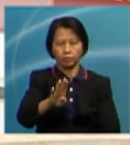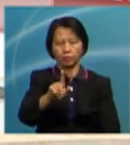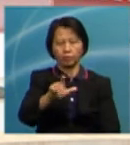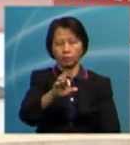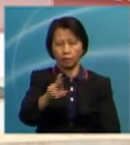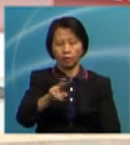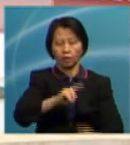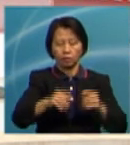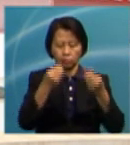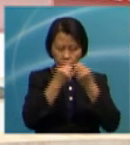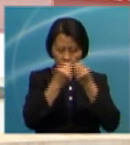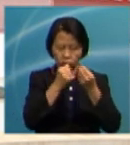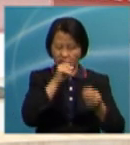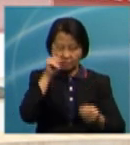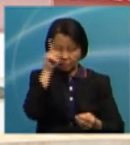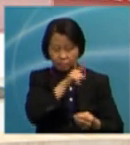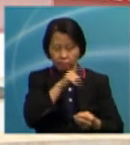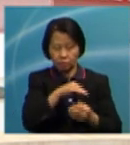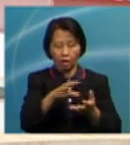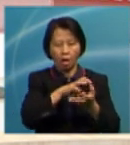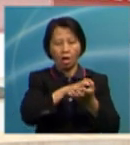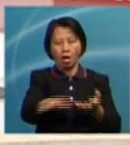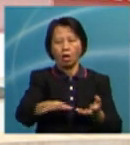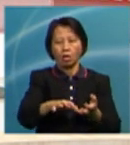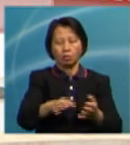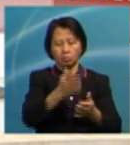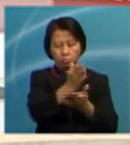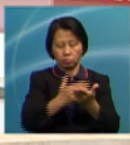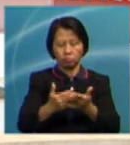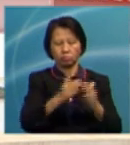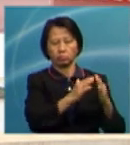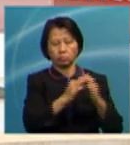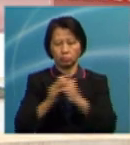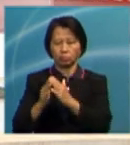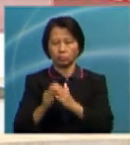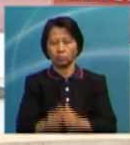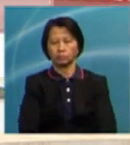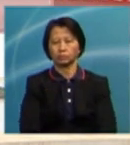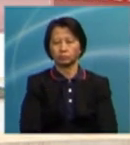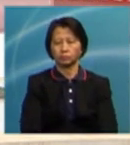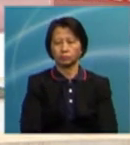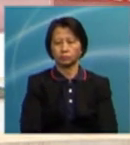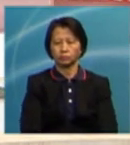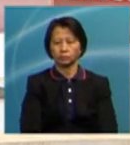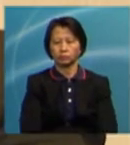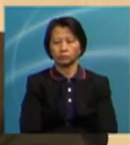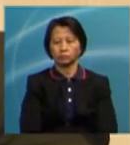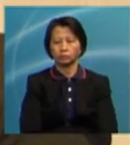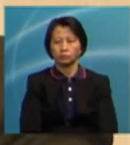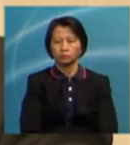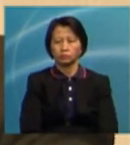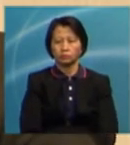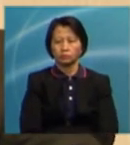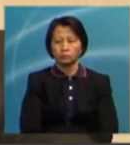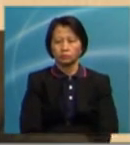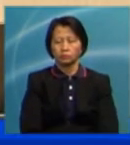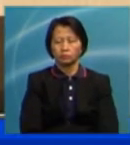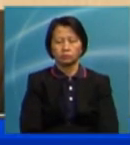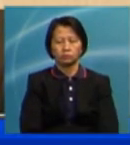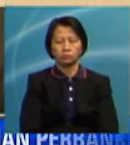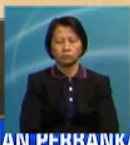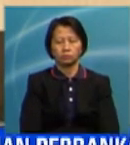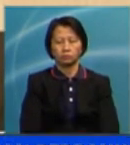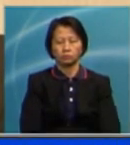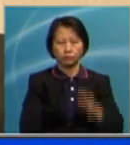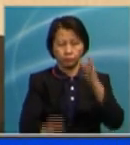namun kadarnya tidak ketara sehingga menjejaskan sektor hartanah kalau walaupun if